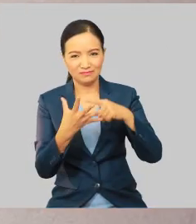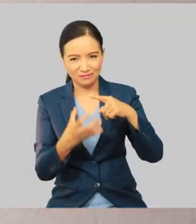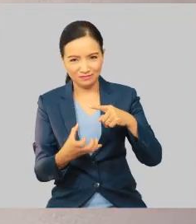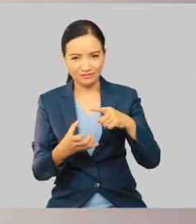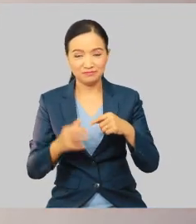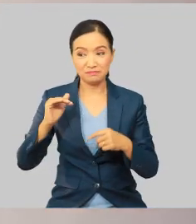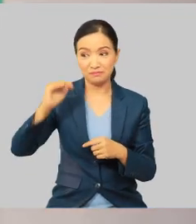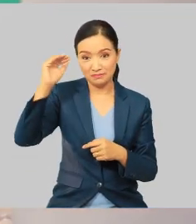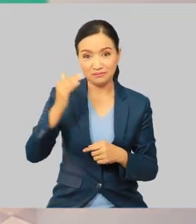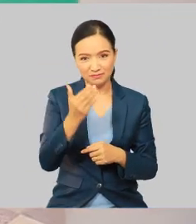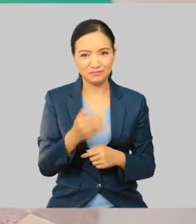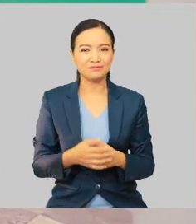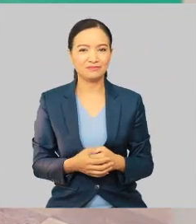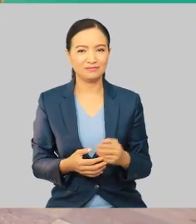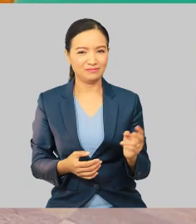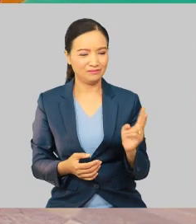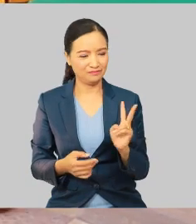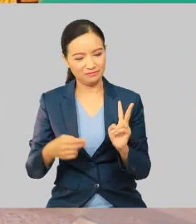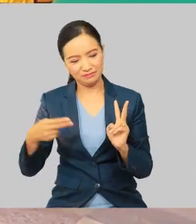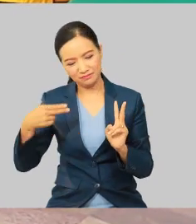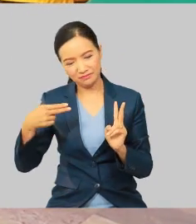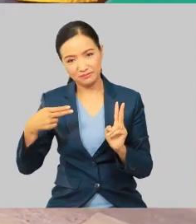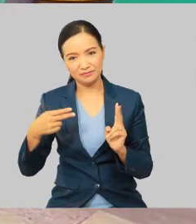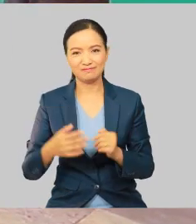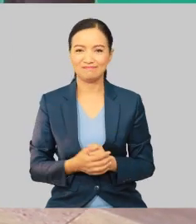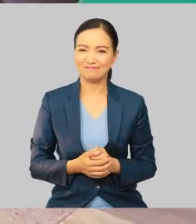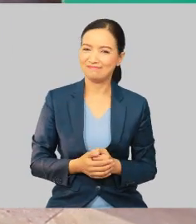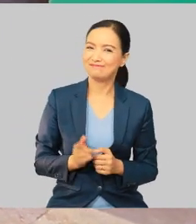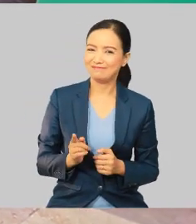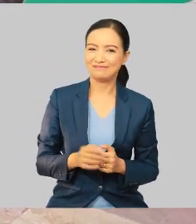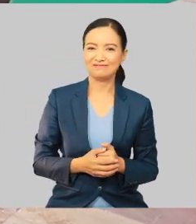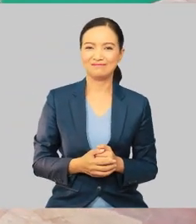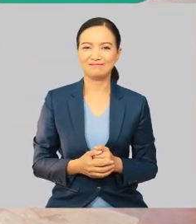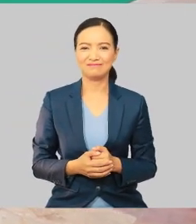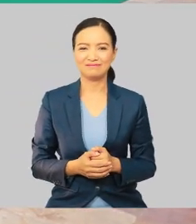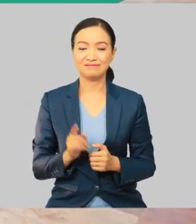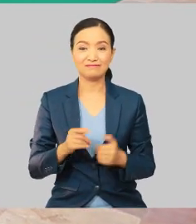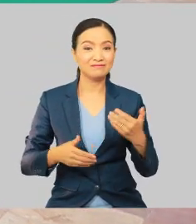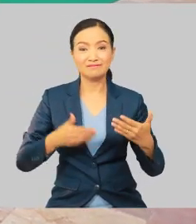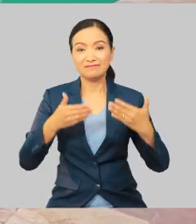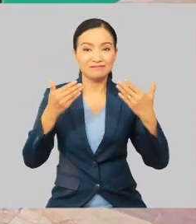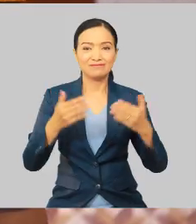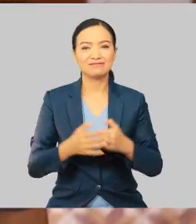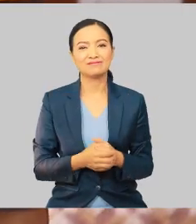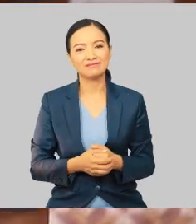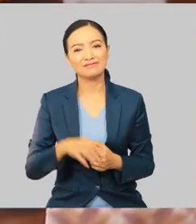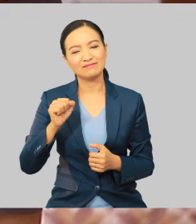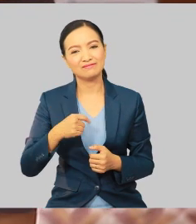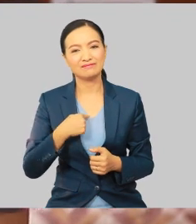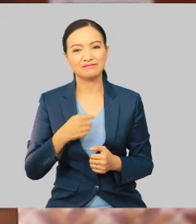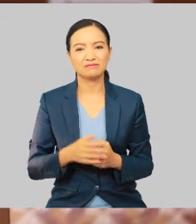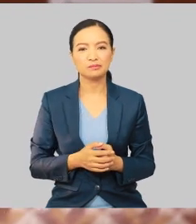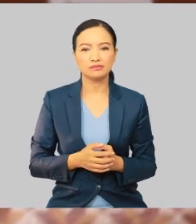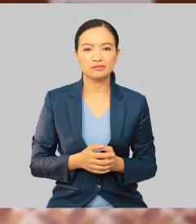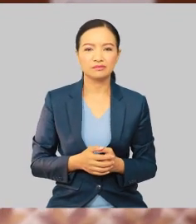คะ เดี๋ยวแม่จะช่วยถ่ายเก็บเบื้องหลังให้ค่ะ นี่ครับ ค่ะ นี่ก็เป็นกิจกรรม ใช่ค่ะ